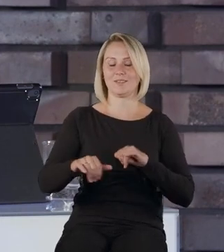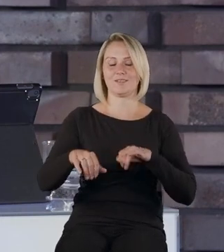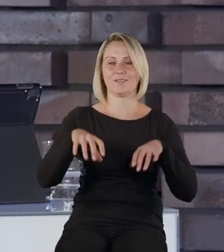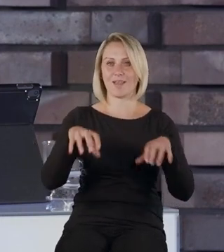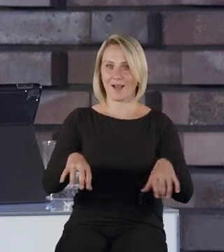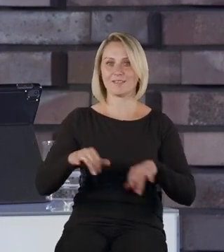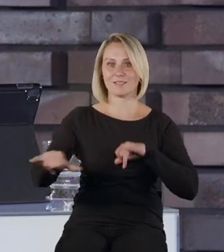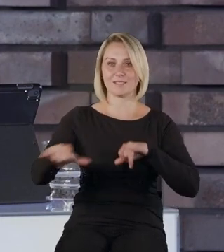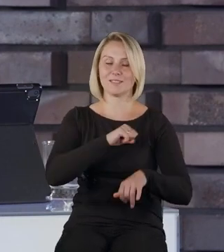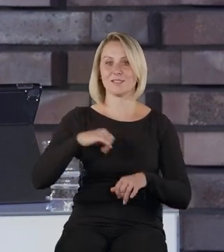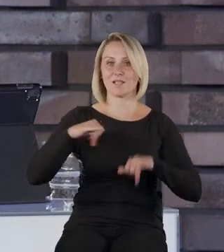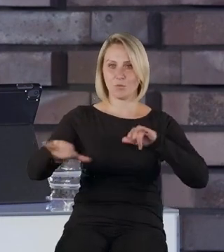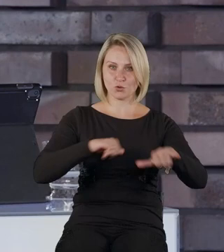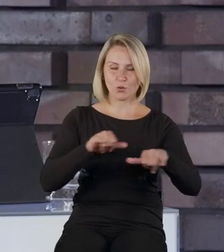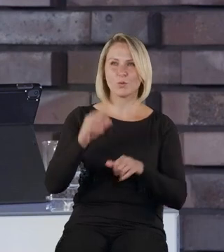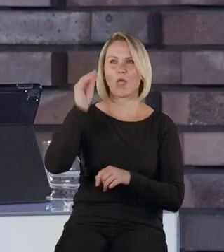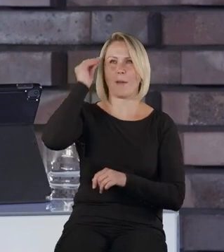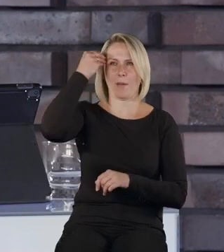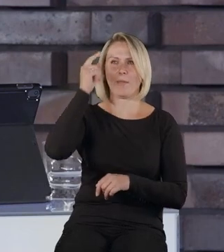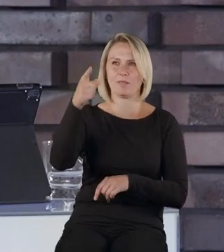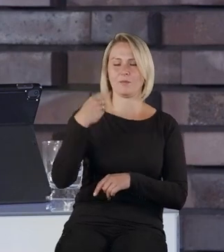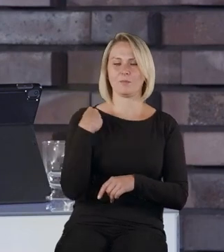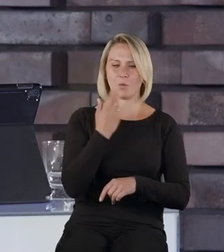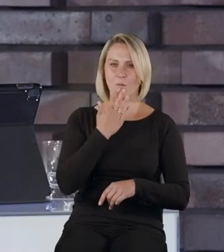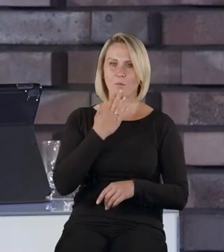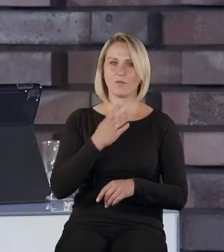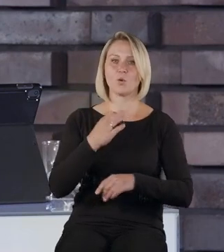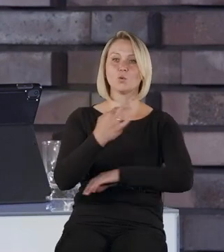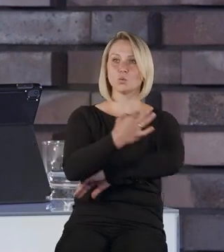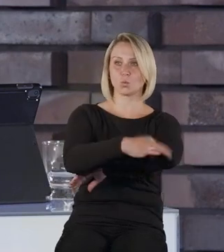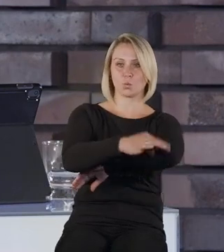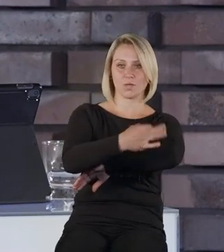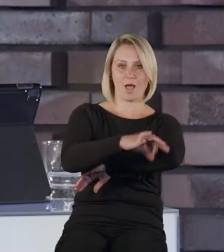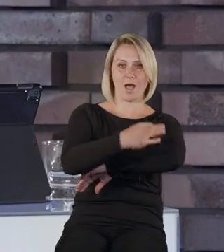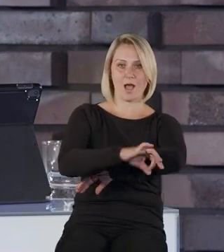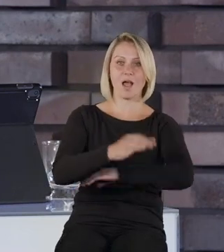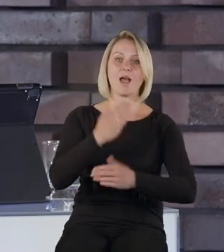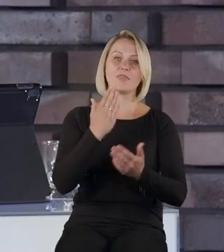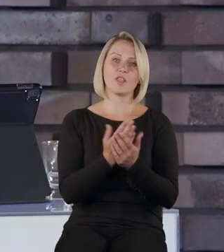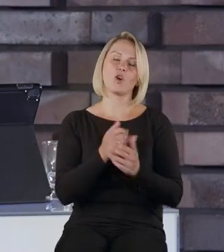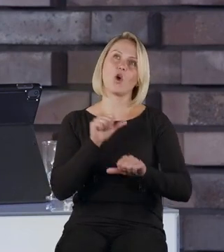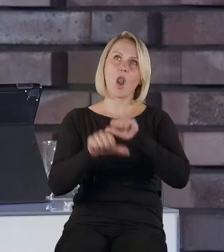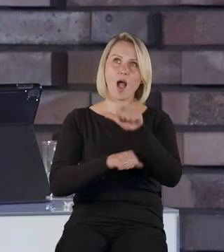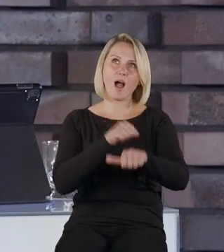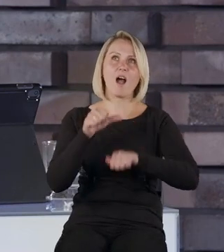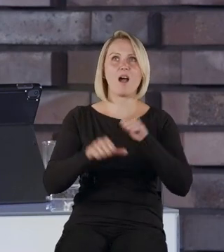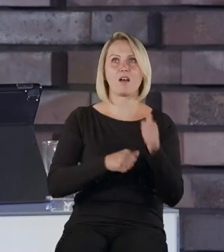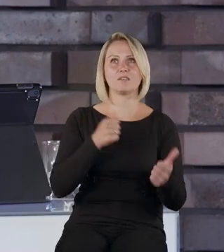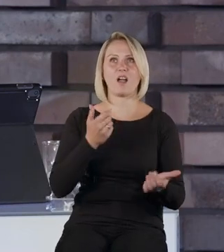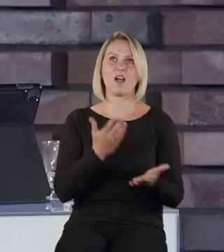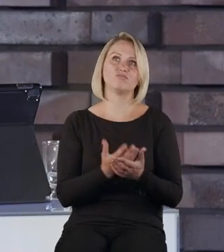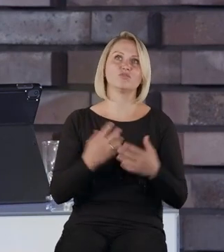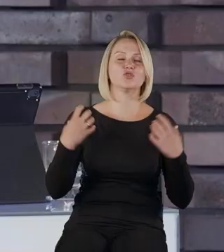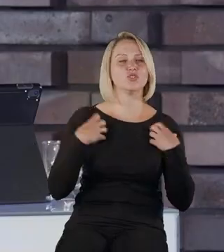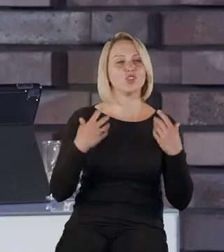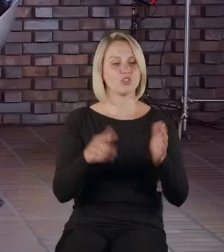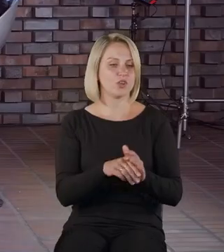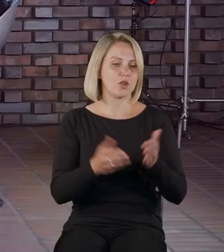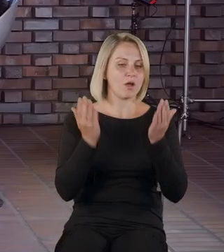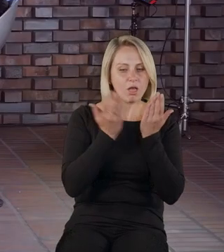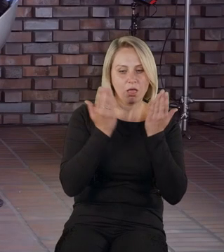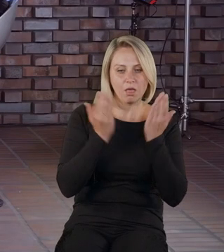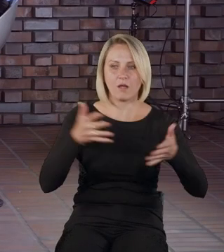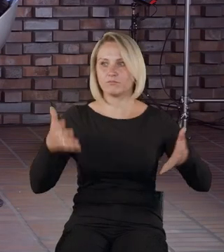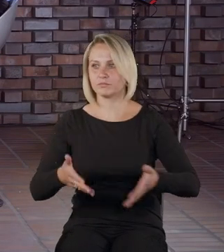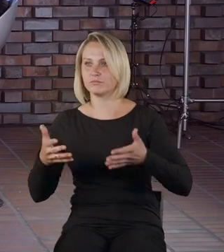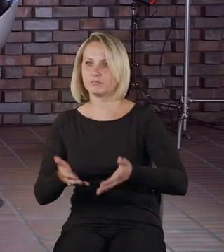Studenckiego. I pamiętam, że mówił przede wszystkim o tym, aby studia nie były tylko kilkoma latami w naszym życiu, kiedy żyjemy od sesji do sesji,